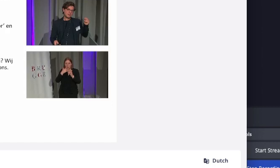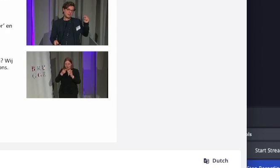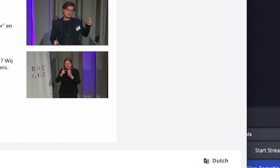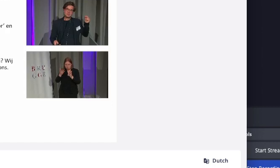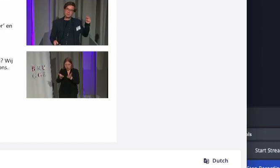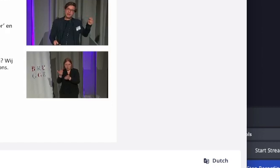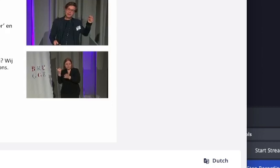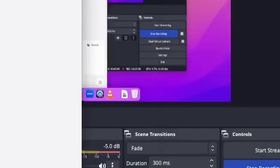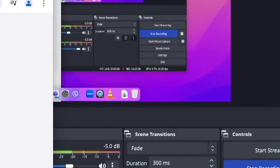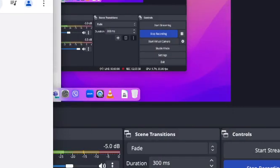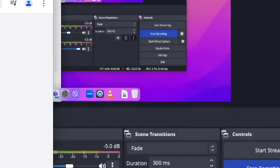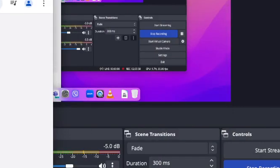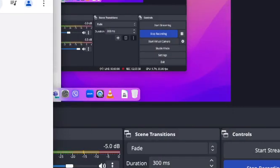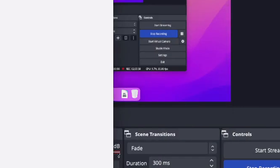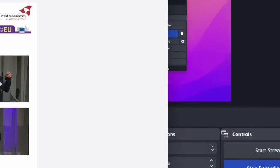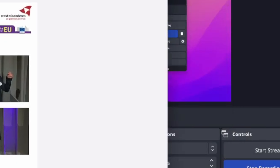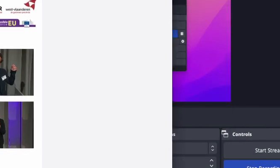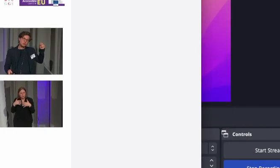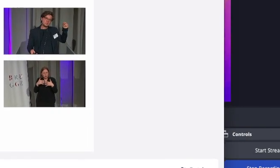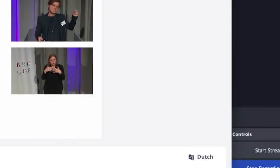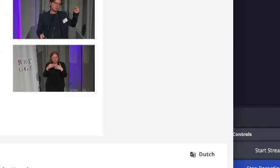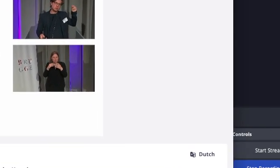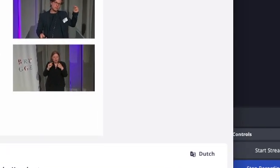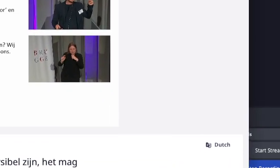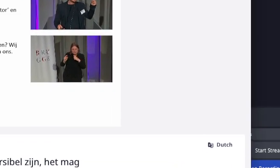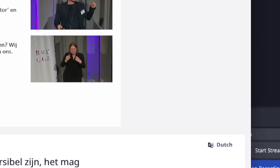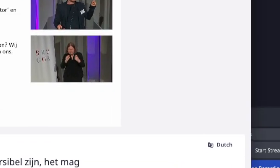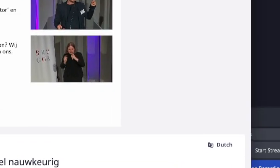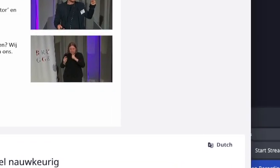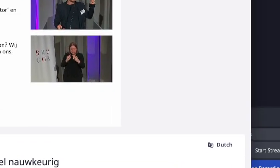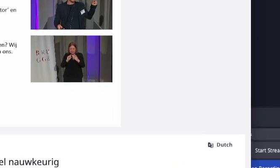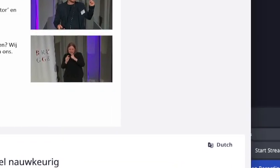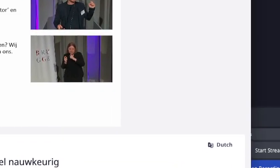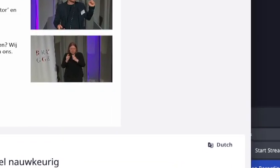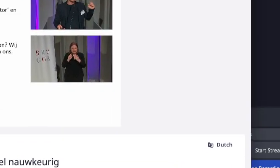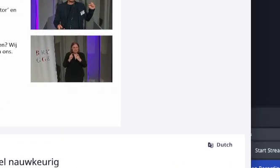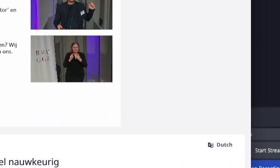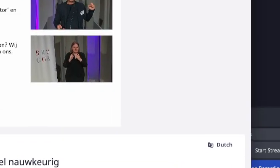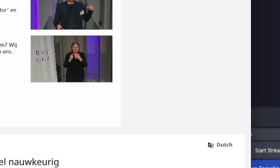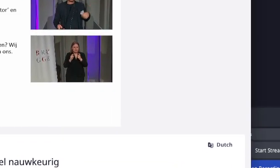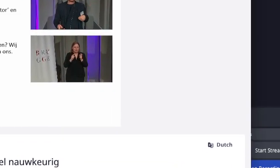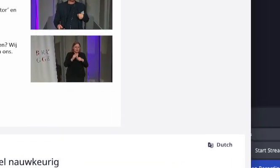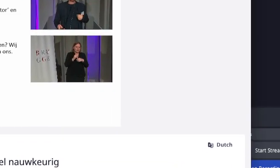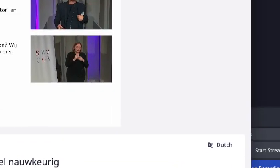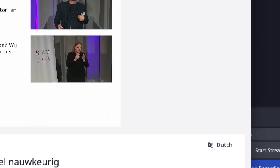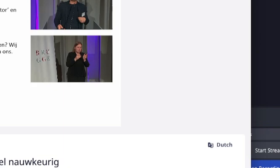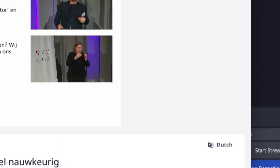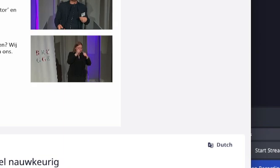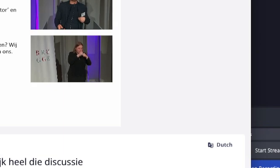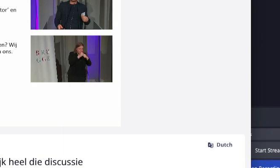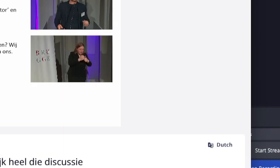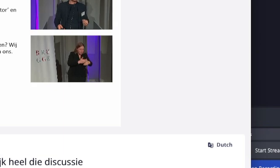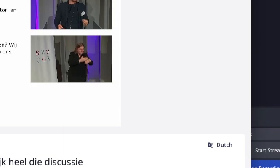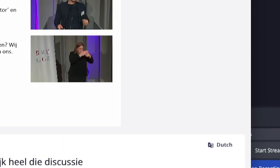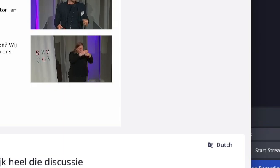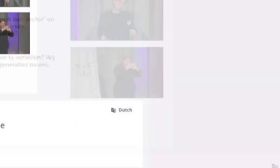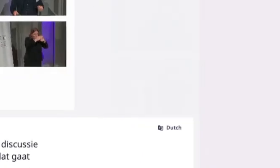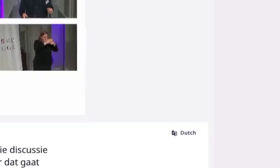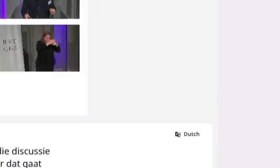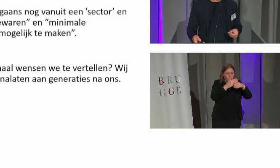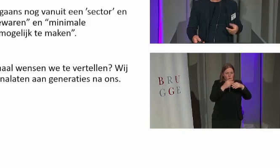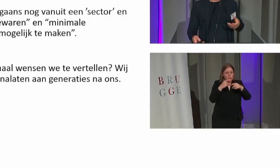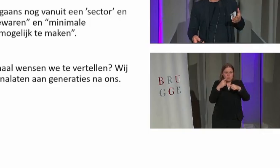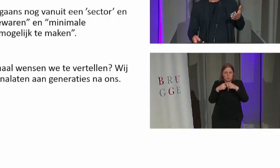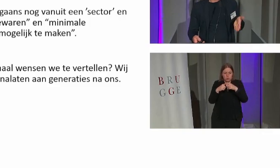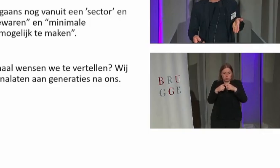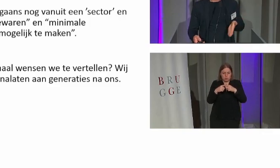verder. Dat zit hem eigenlijk, heel die discussie zit hem op die eerste twee lijnen, die sector en die factor. Dat gaat nog altijd over de bakstenen van het